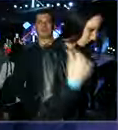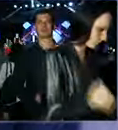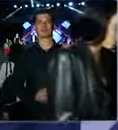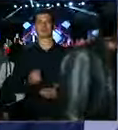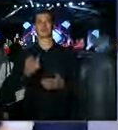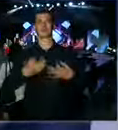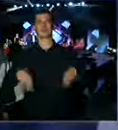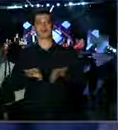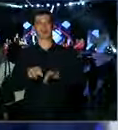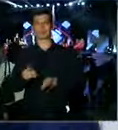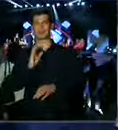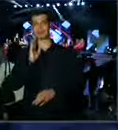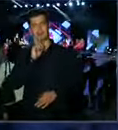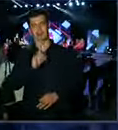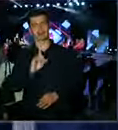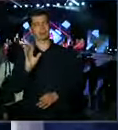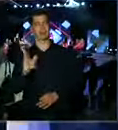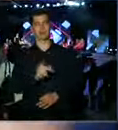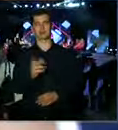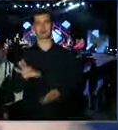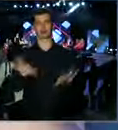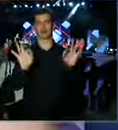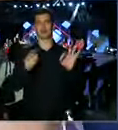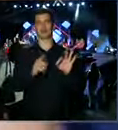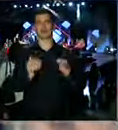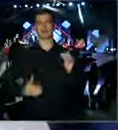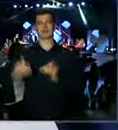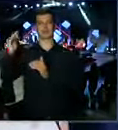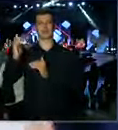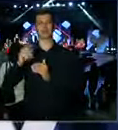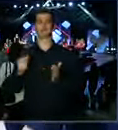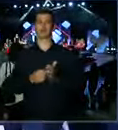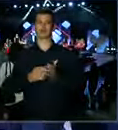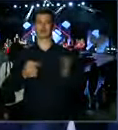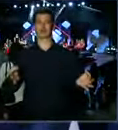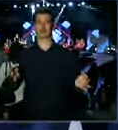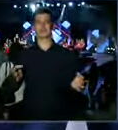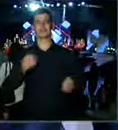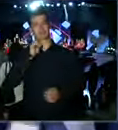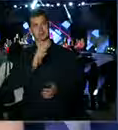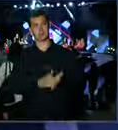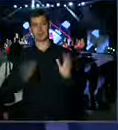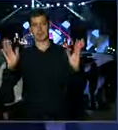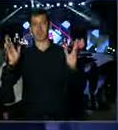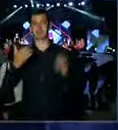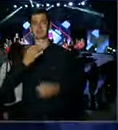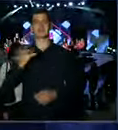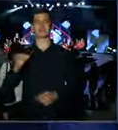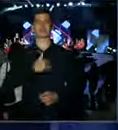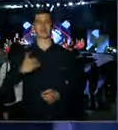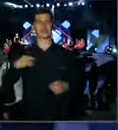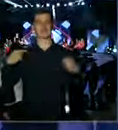naprawdę najwyższa możliwość, jaka mogła być właśnie tutaj, w dniu dzisiejszym. Wielkie brawa, drodzy Państwo, Miss